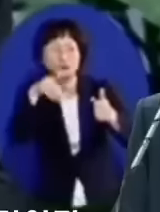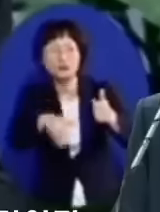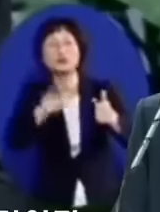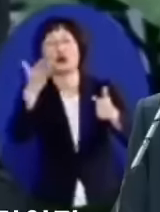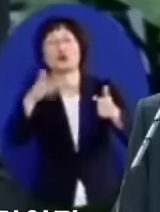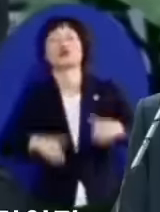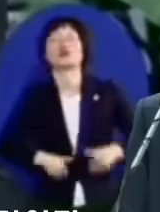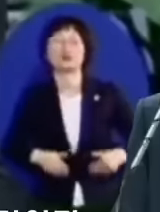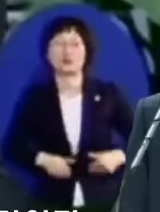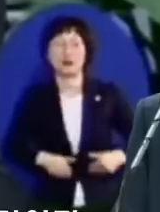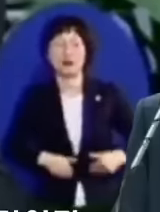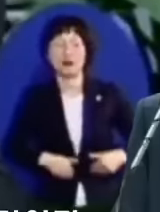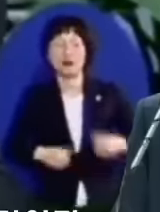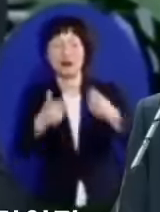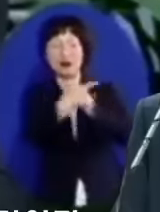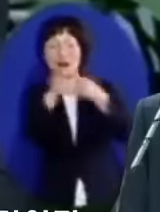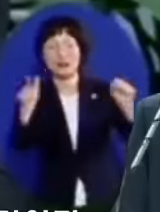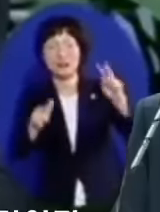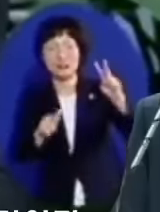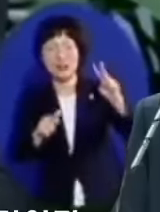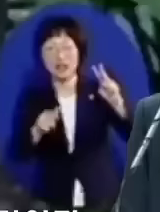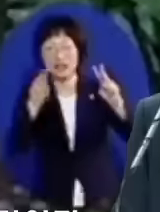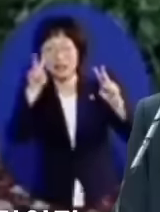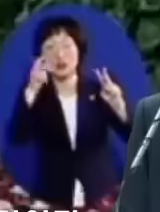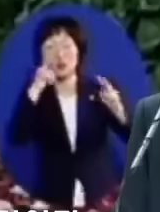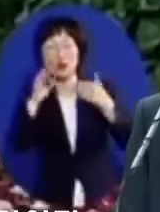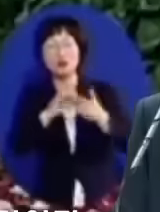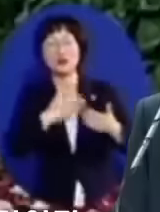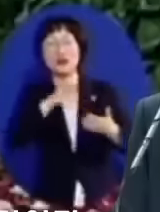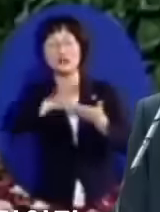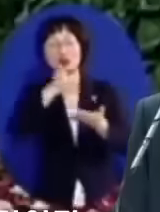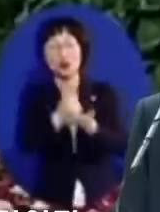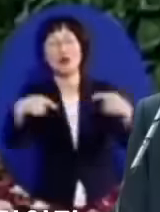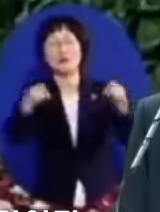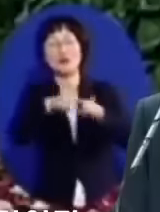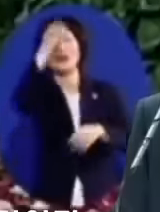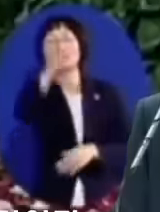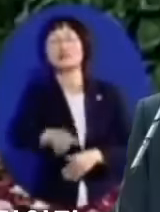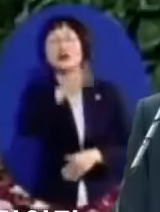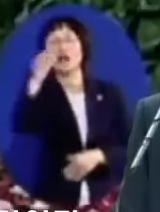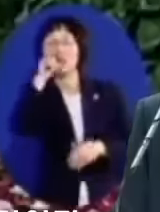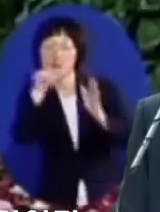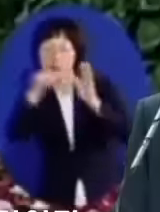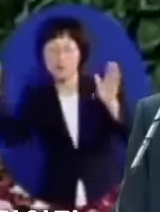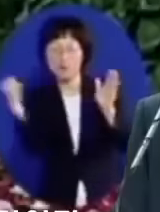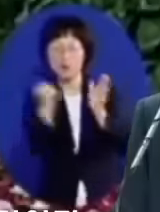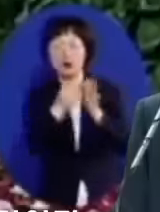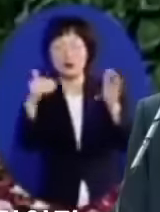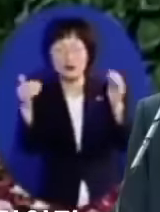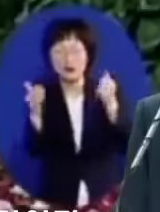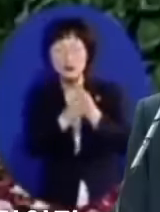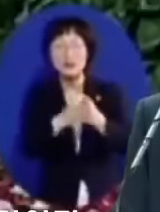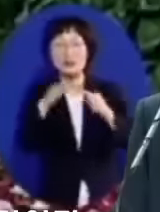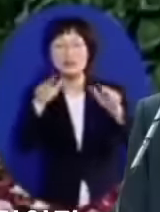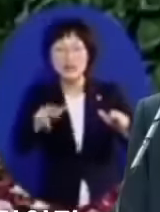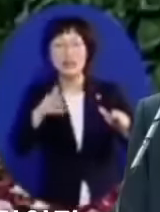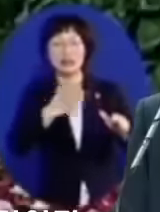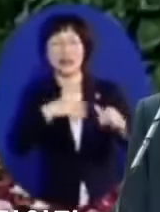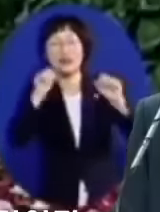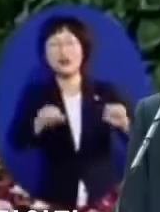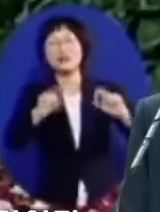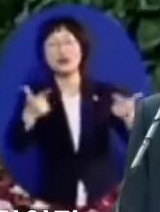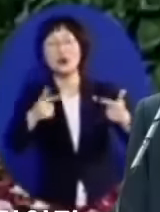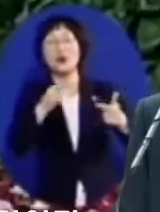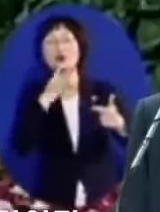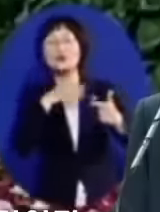것입니다. 갈라디아서 2장 20절에 내가 그리스도와 함께 십자가에 못 박였나니 그런 즉 이제는 내가 산 것이 아니요 오직 내